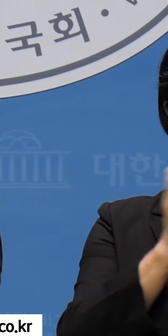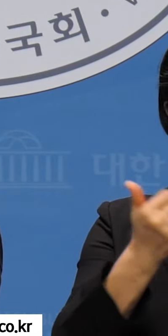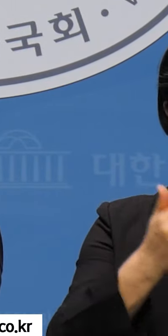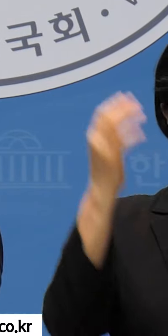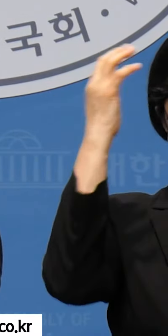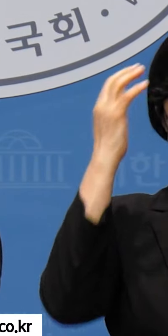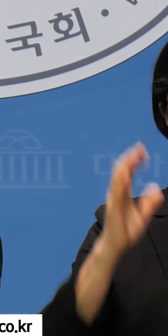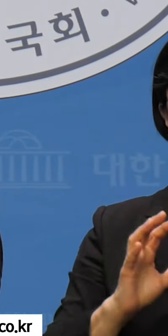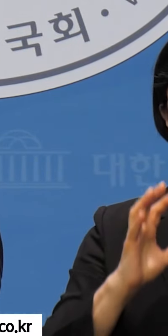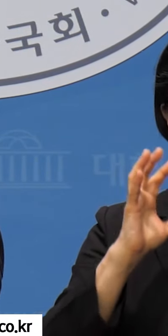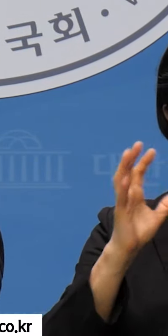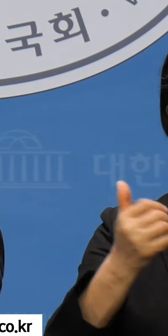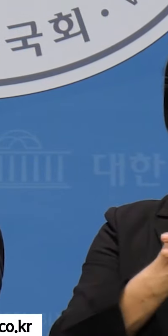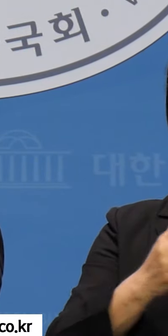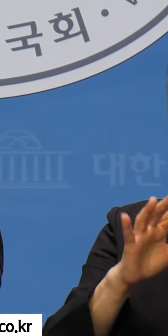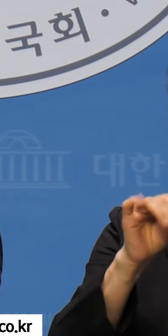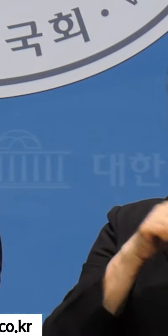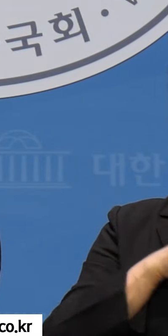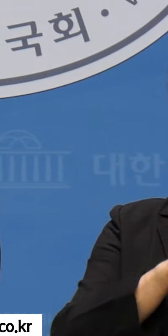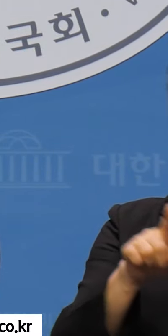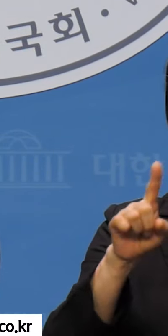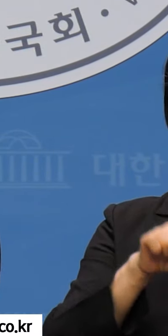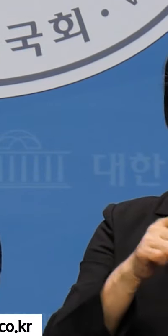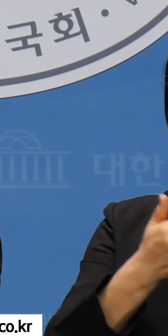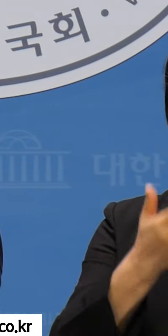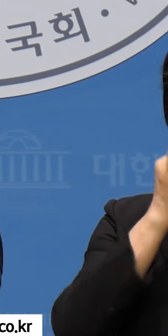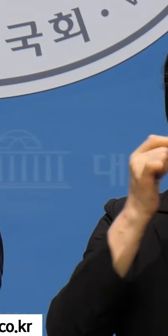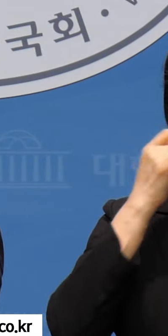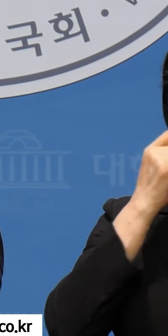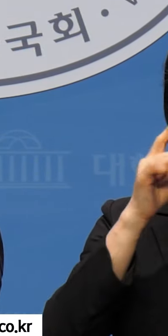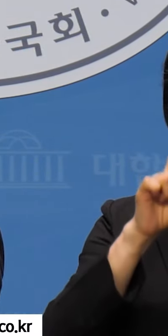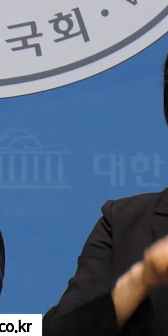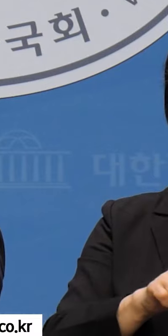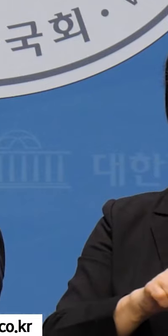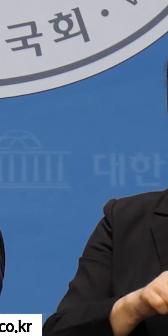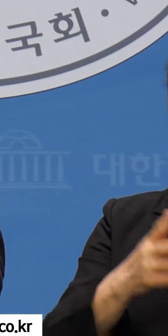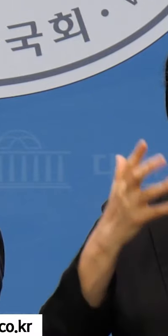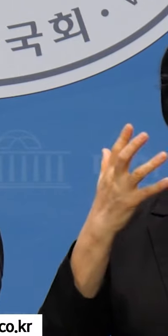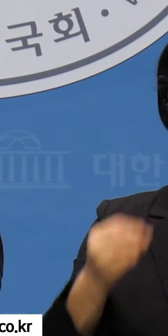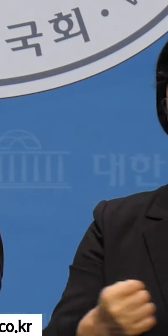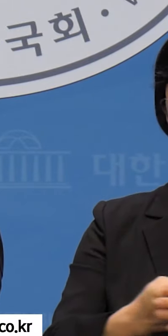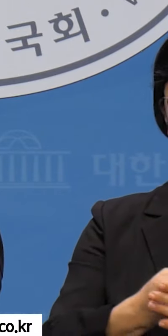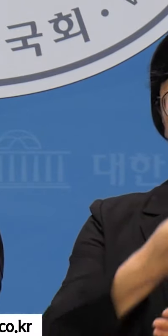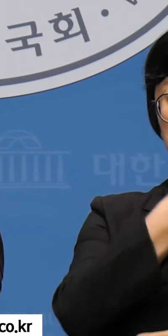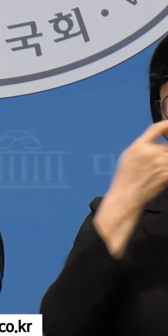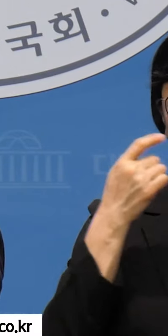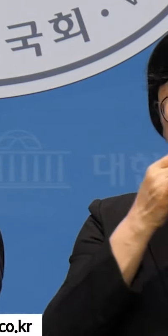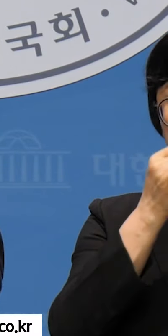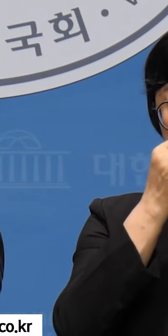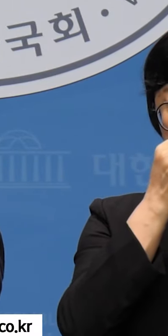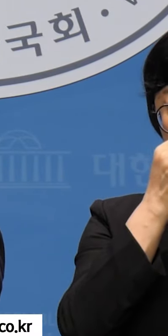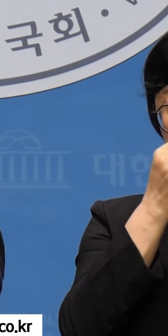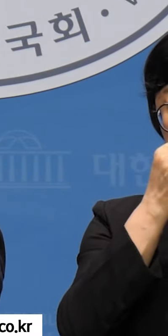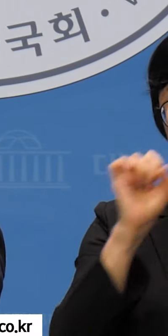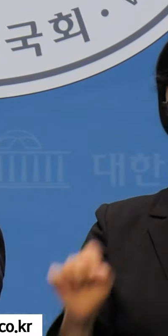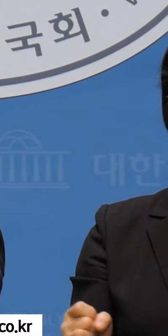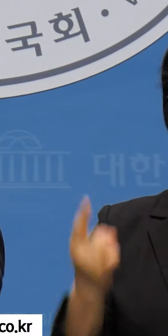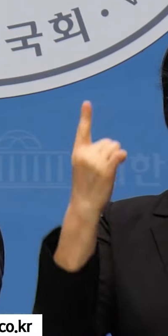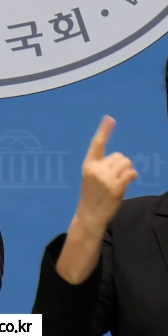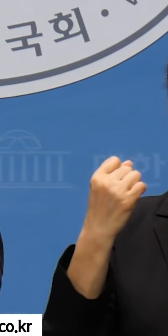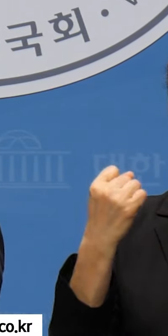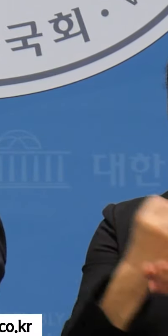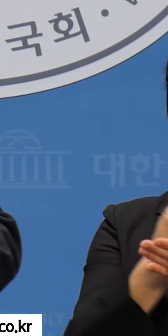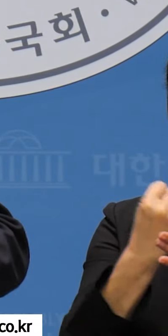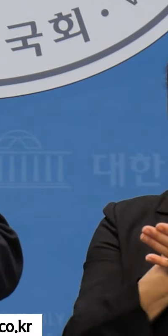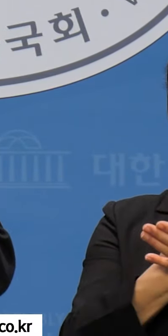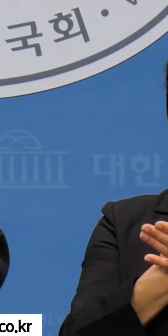대한민국의 민의를 제대로 반영시키지 못하고 있음이 드러난 수많은 증거들로 인해